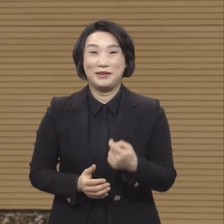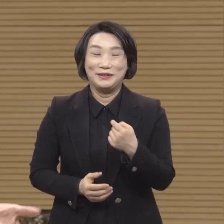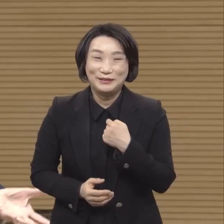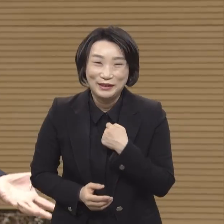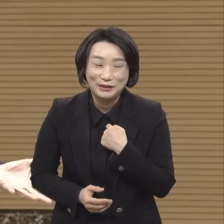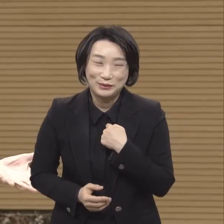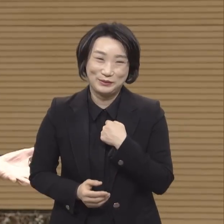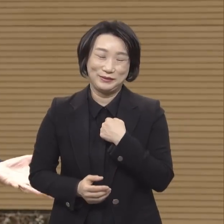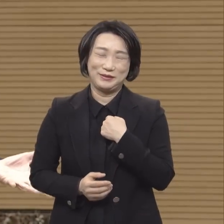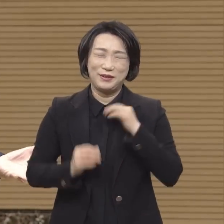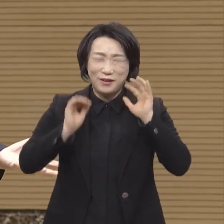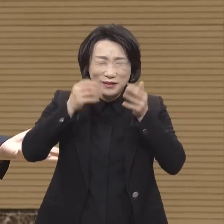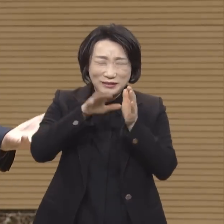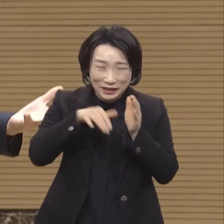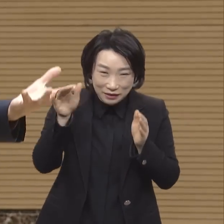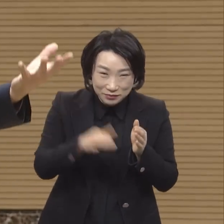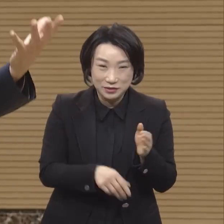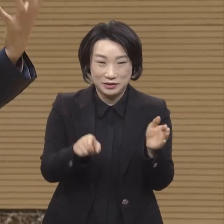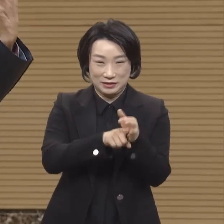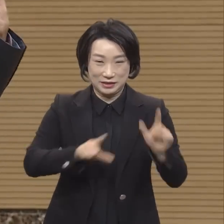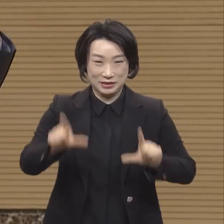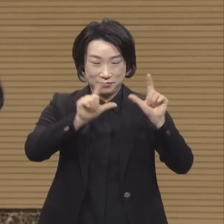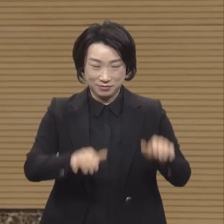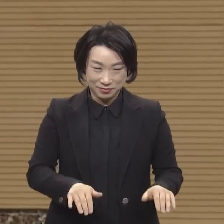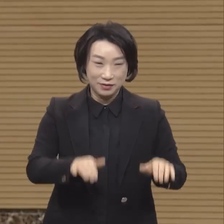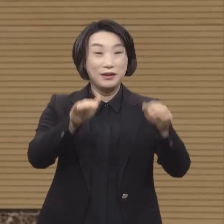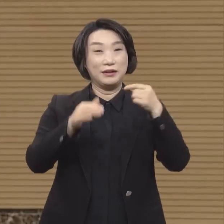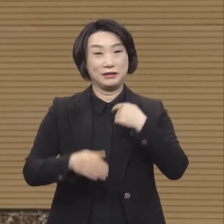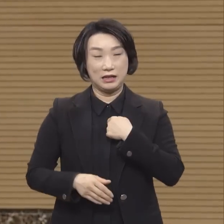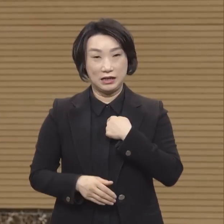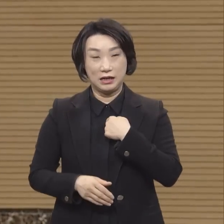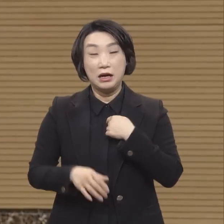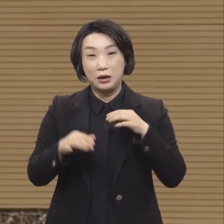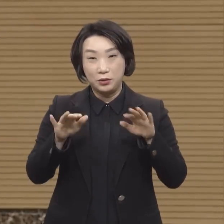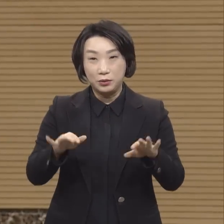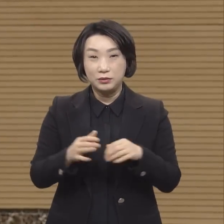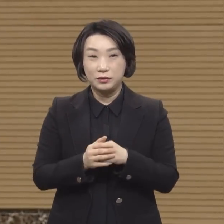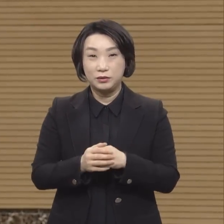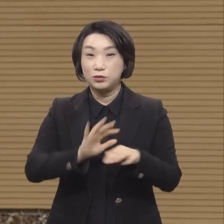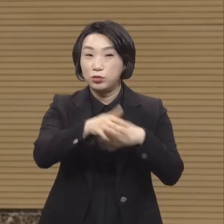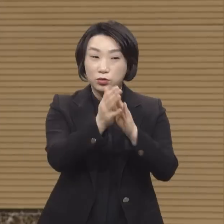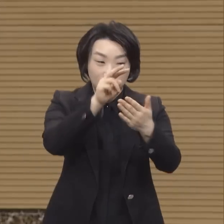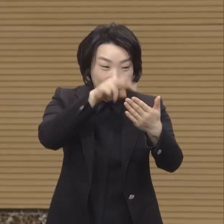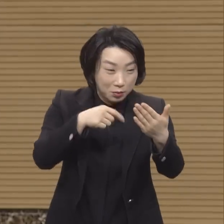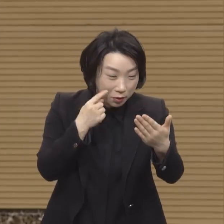저도 어렸을 때부터 신앙생활했죠. 근데 오늘의 본문이